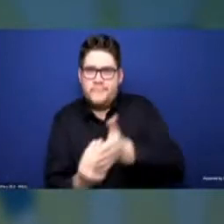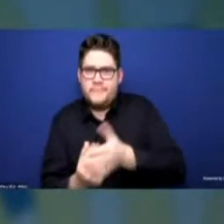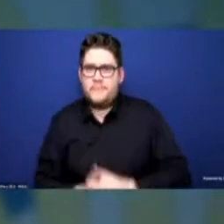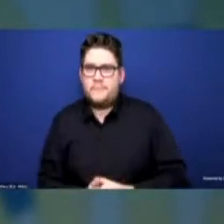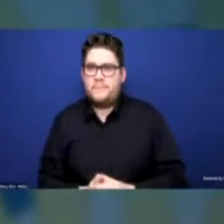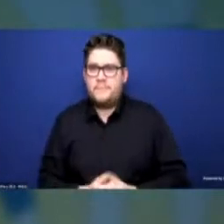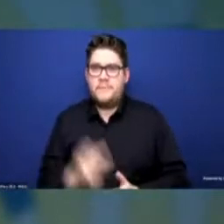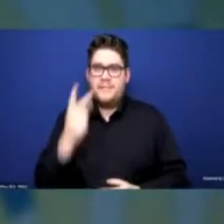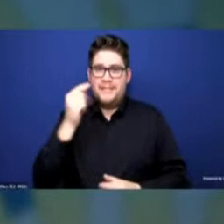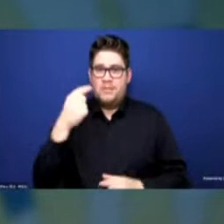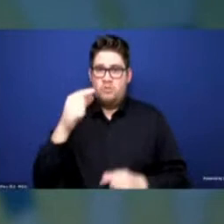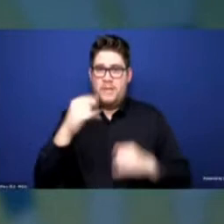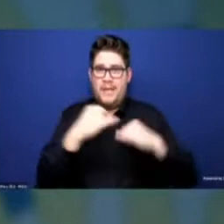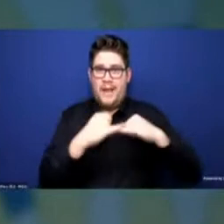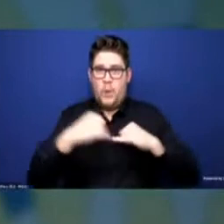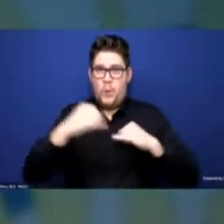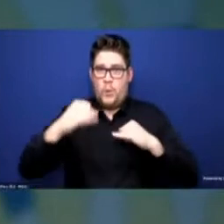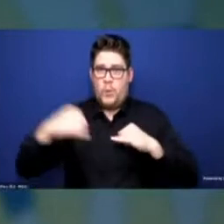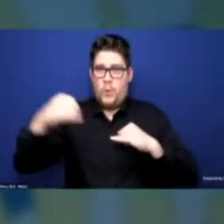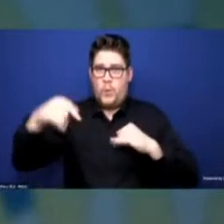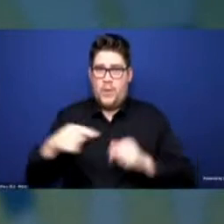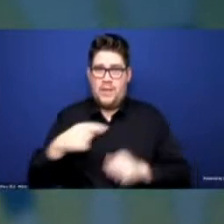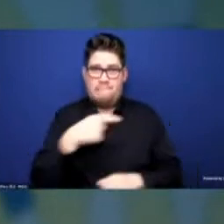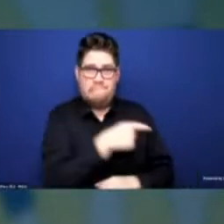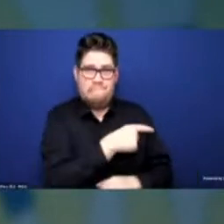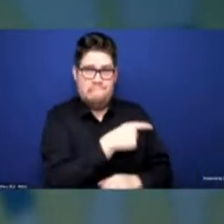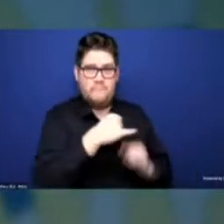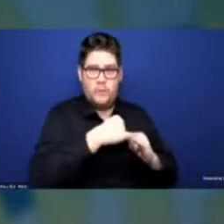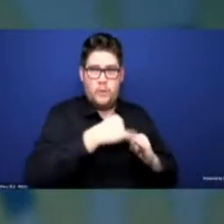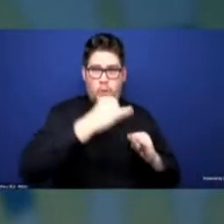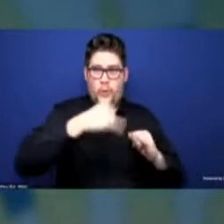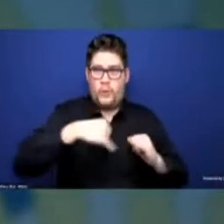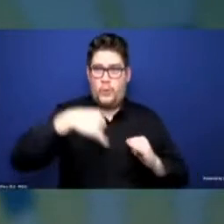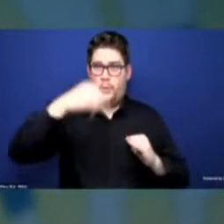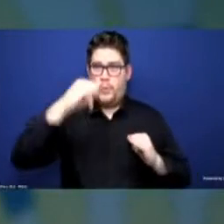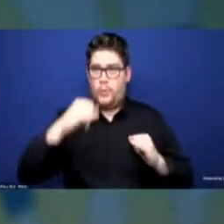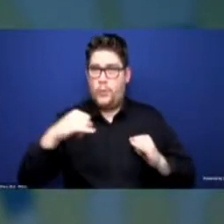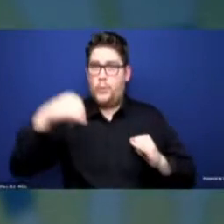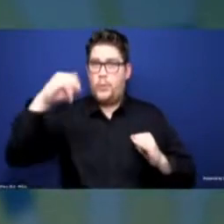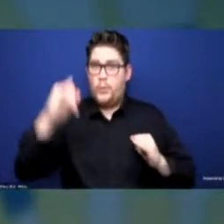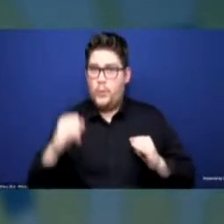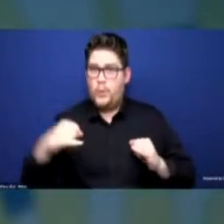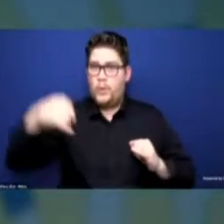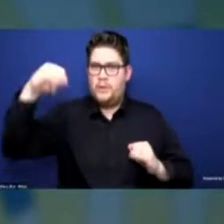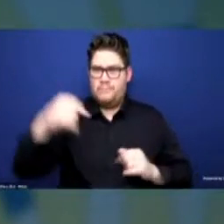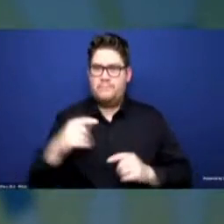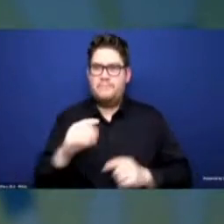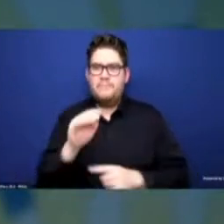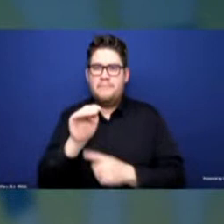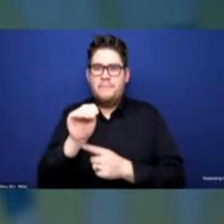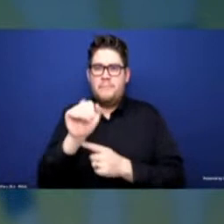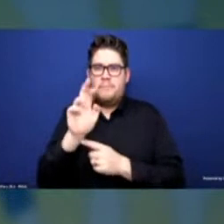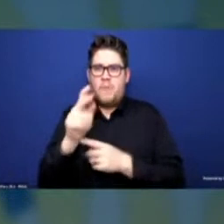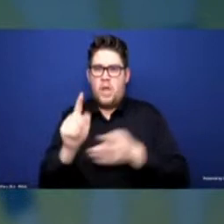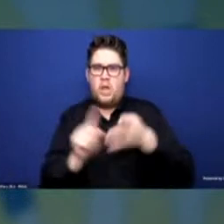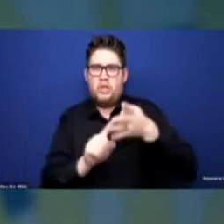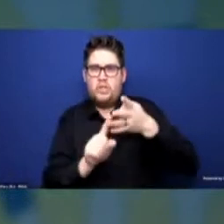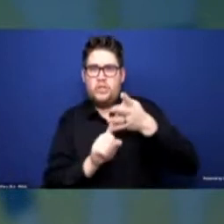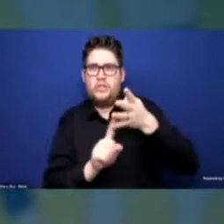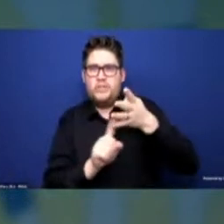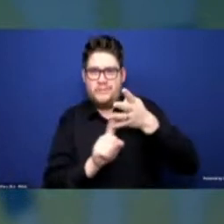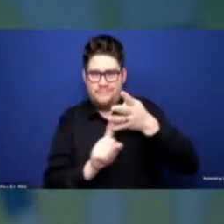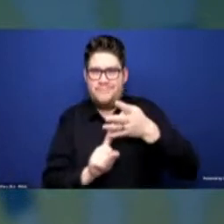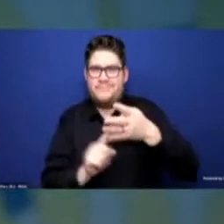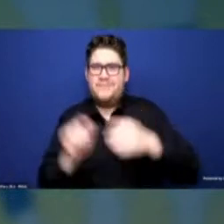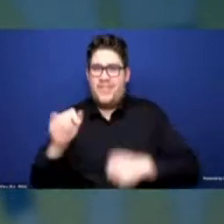院率 increase 是 in 从 the third week of March, 2020 and 年的1 this 月份 was 到 during the 2021 period 年 of 4 time 月 in the middle of 13 the 号 spring break where 这 we 个蓝 started 颜 to